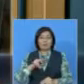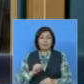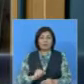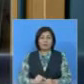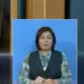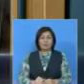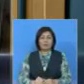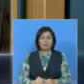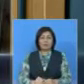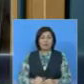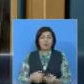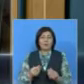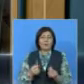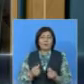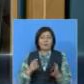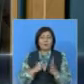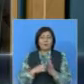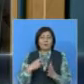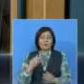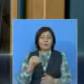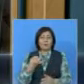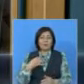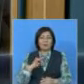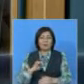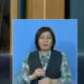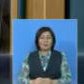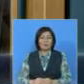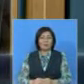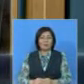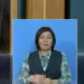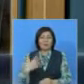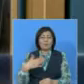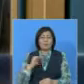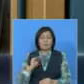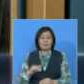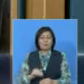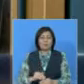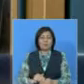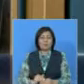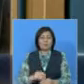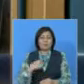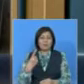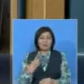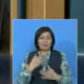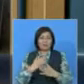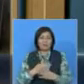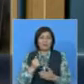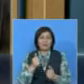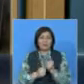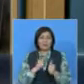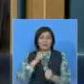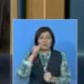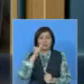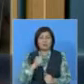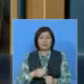труженикам тыла мы выплатили на 9 мая, выплатили 50 тысяч единовременная помощь, и ежемесячно выплачивается